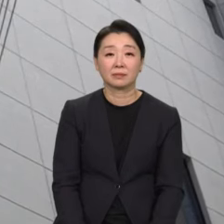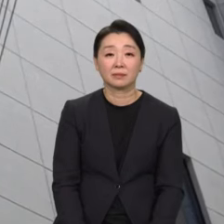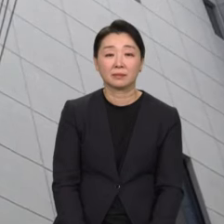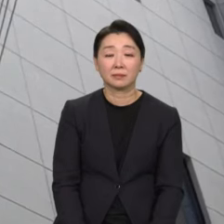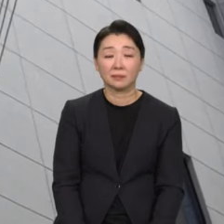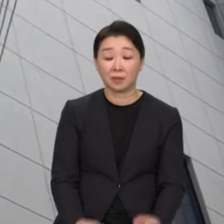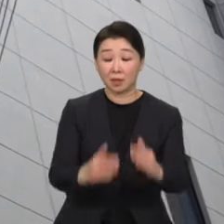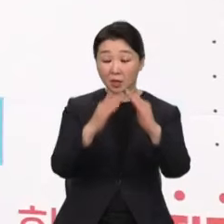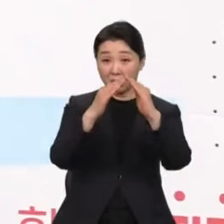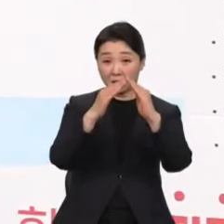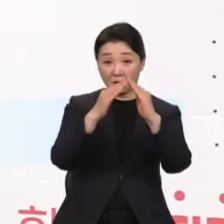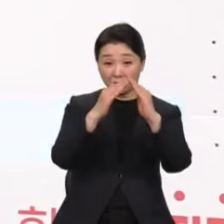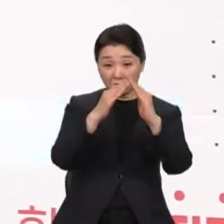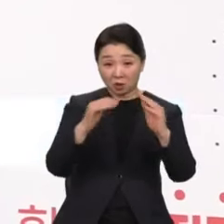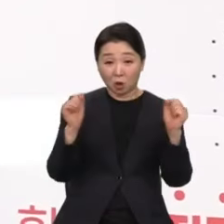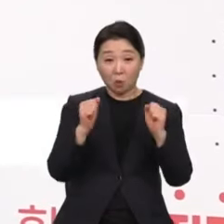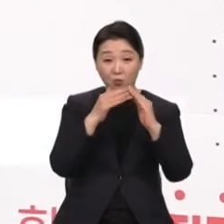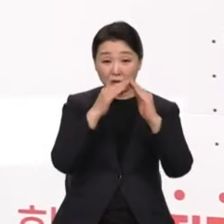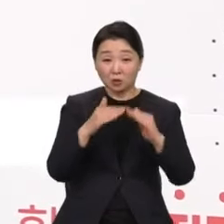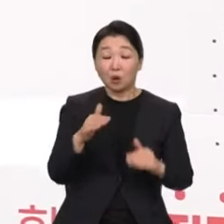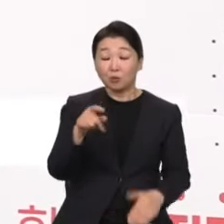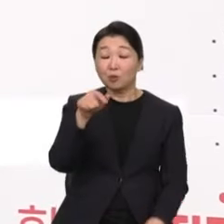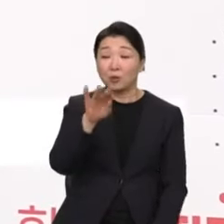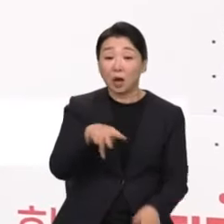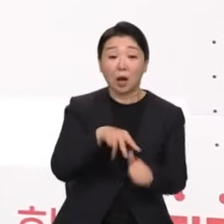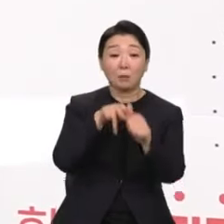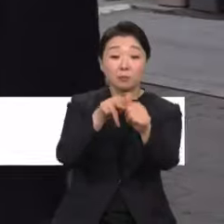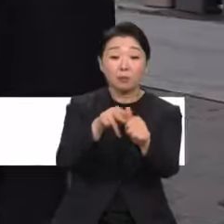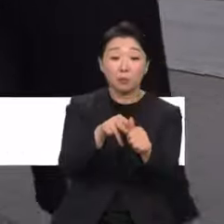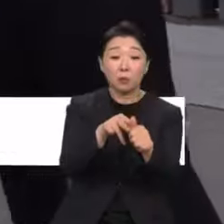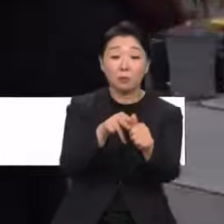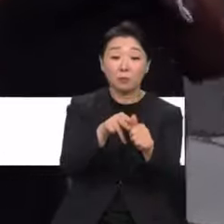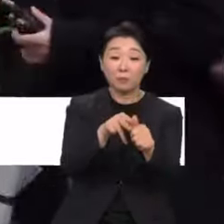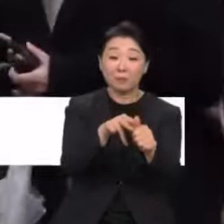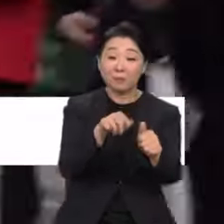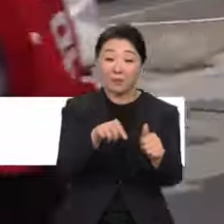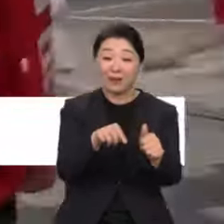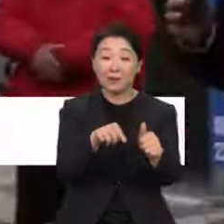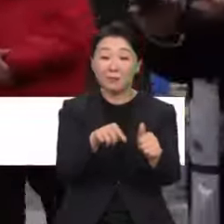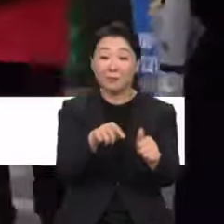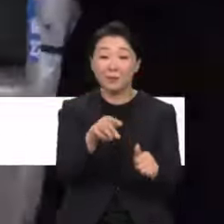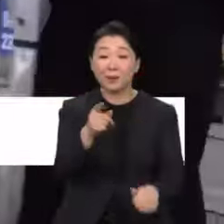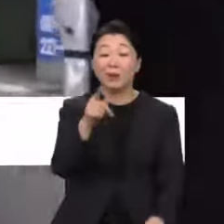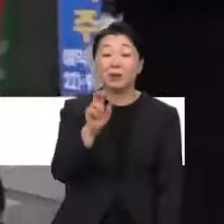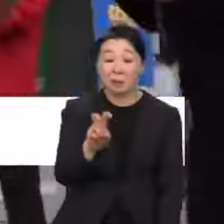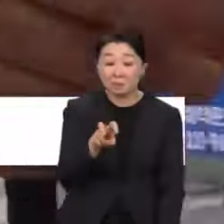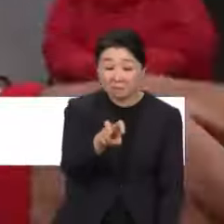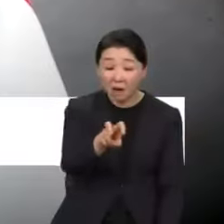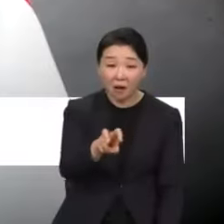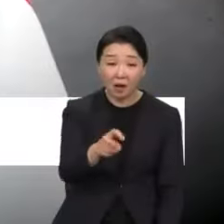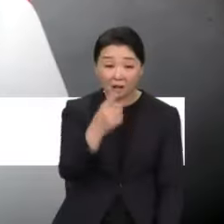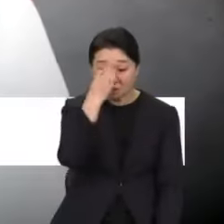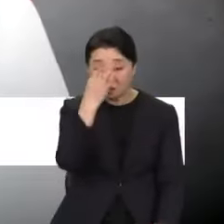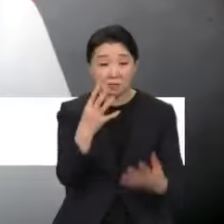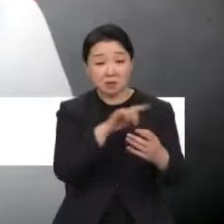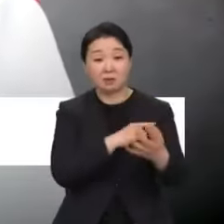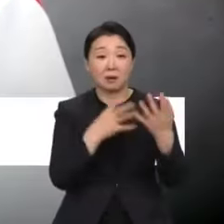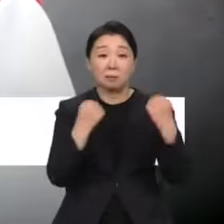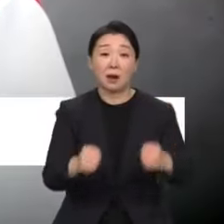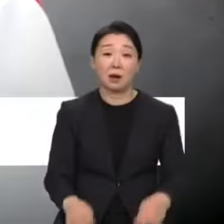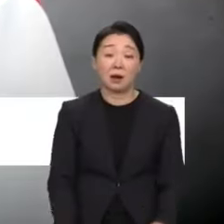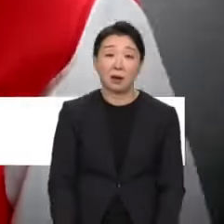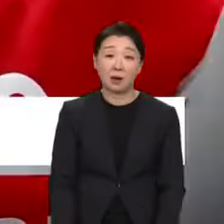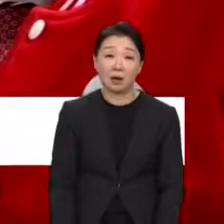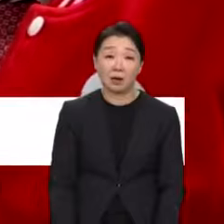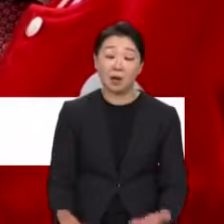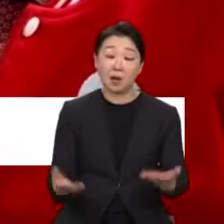전북 전주갑에 출마한 양정무 후보는 원내 정당 후보 가운데 가장 많은 전과 기록을 보유하고 있습니다. 근로기준법